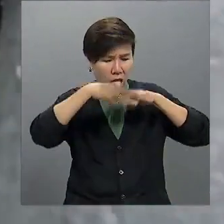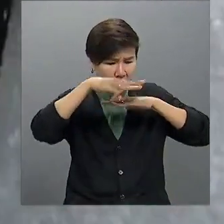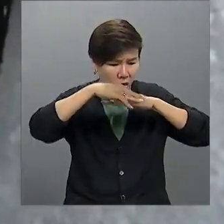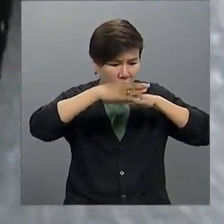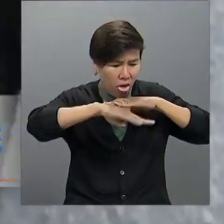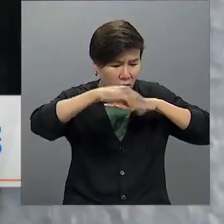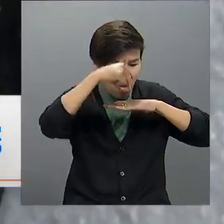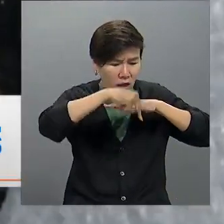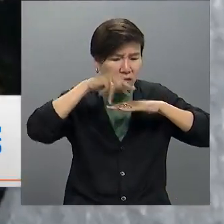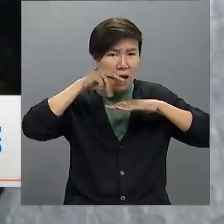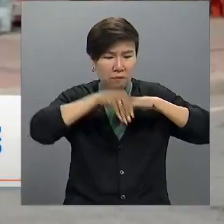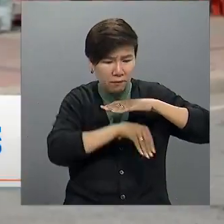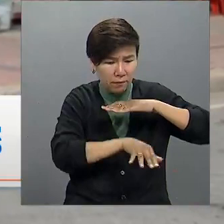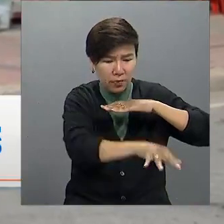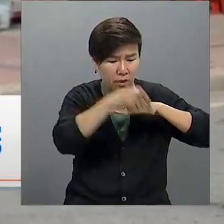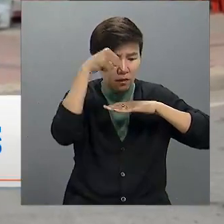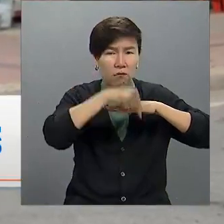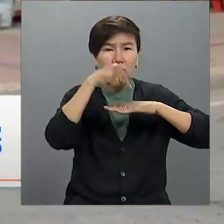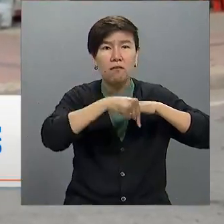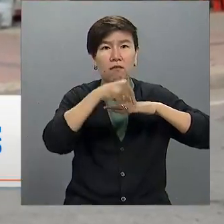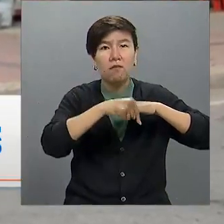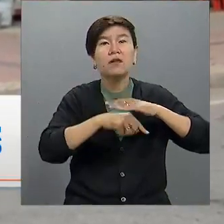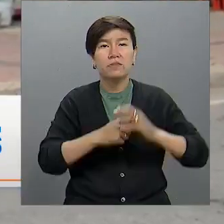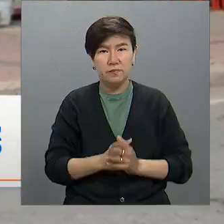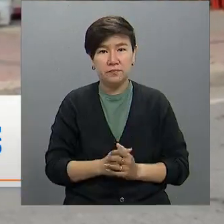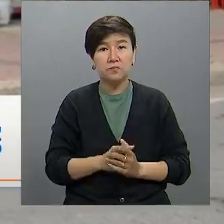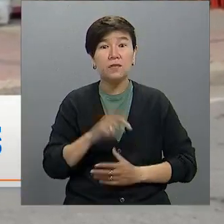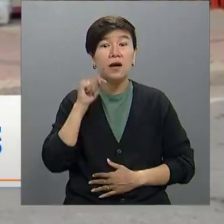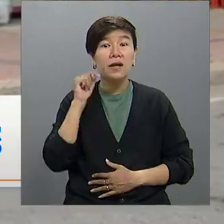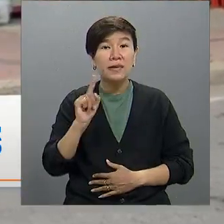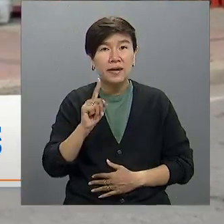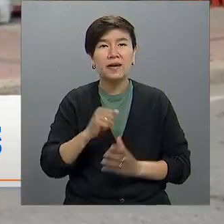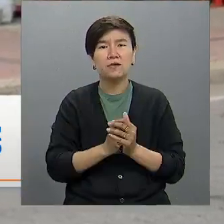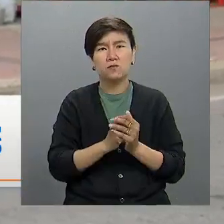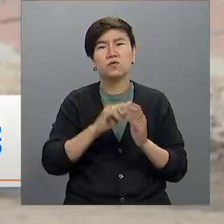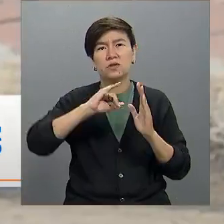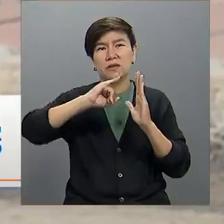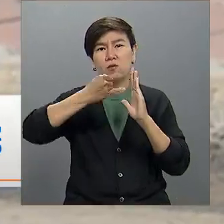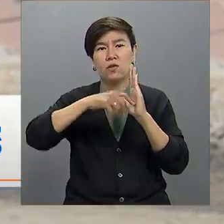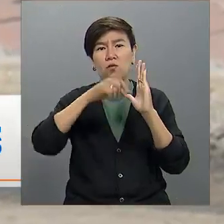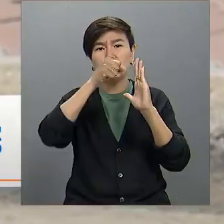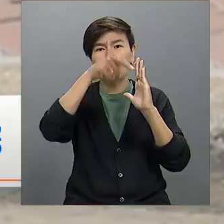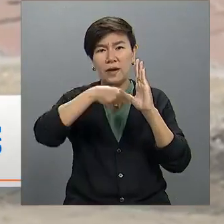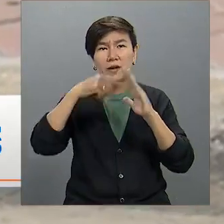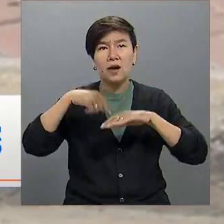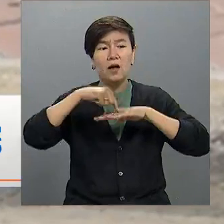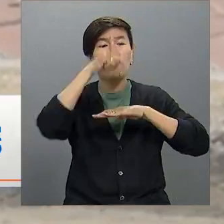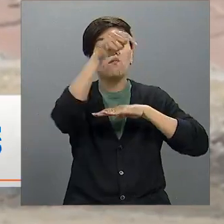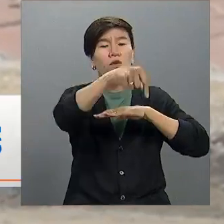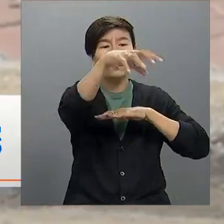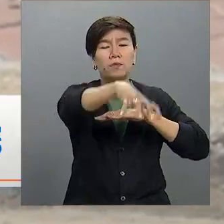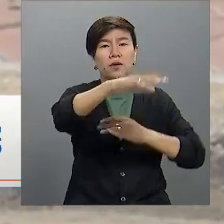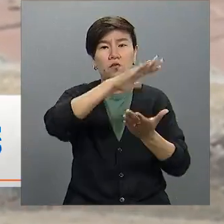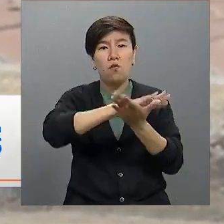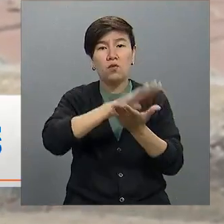3350ด่านช้าง3ชุกหมู่5ตำบลหนองมะค่าโมงที่อยู่ตรงข้ามโรงเรียนบรรหารจำสายวิทยา3เนี่ยนะคะมันชำรุดมันแ